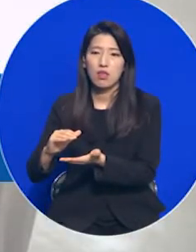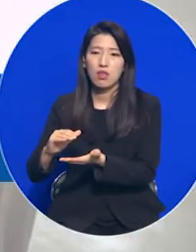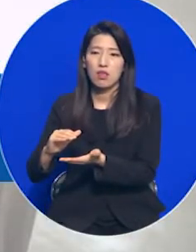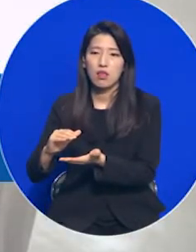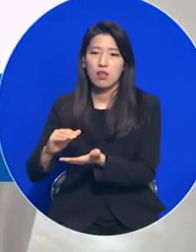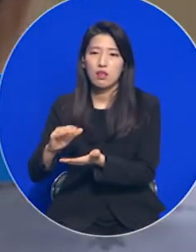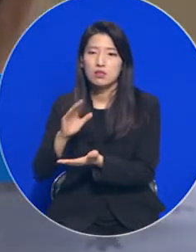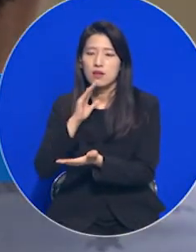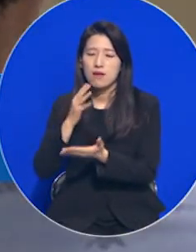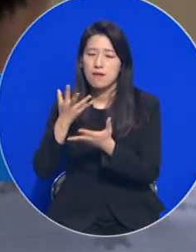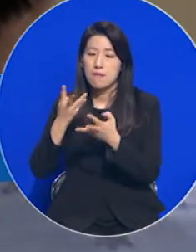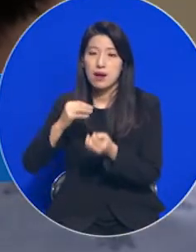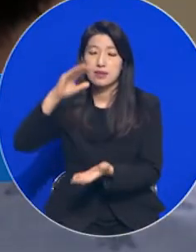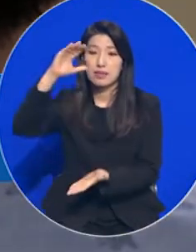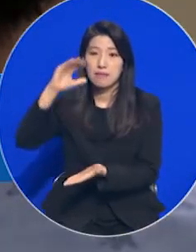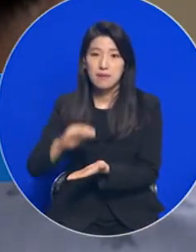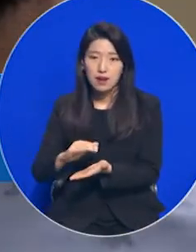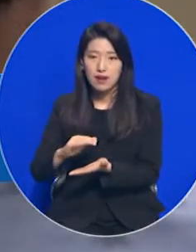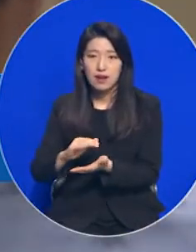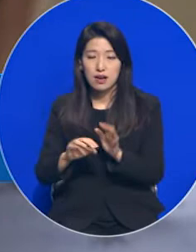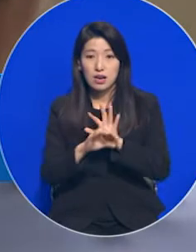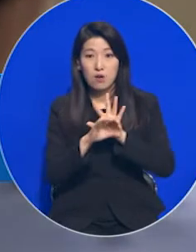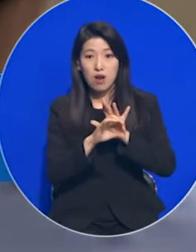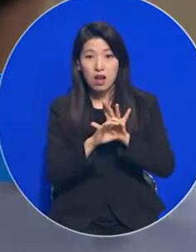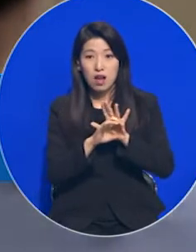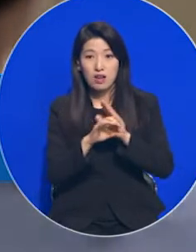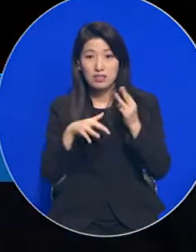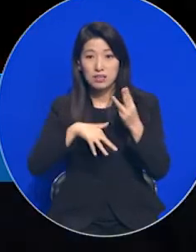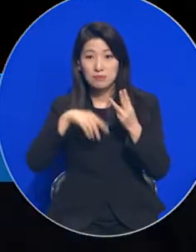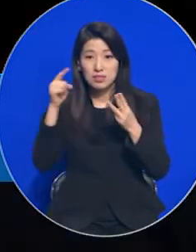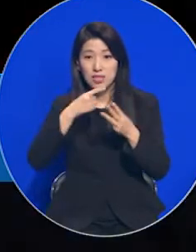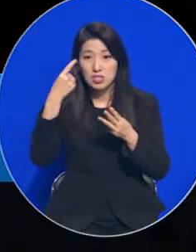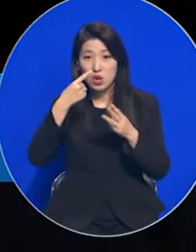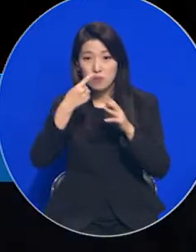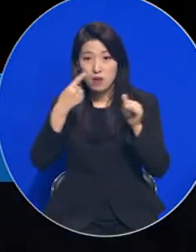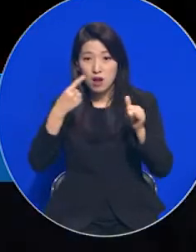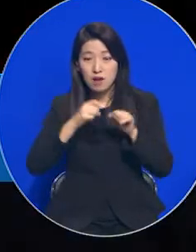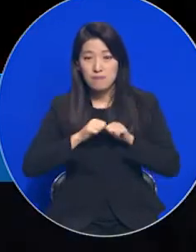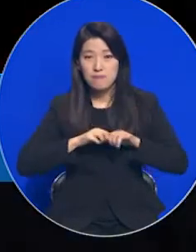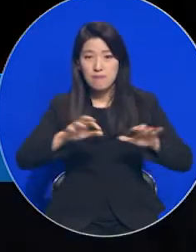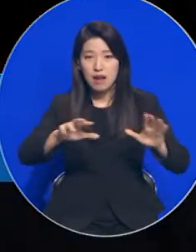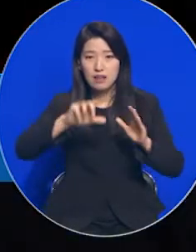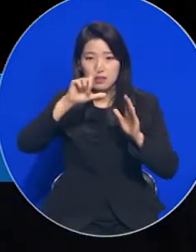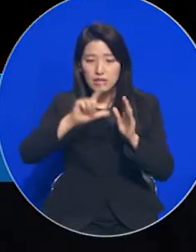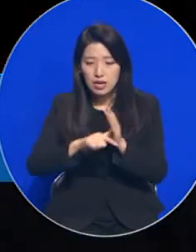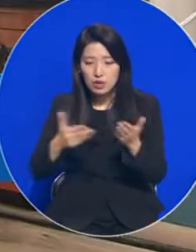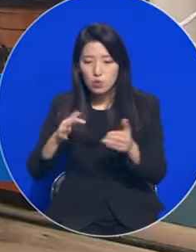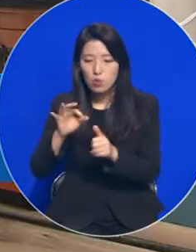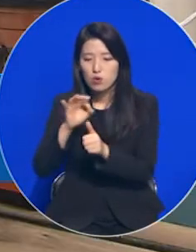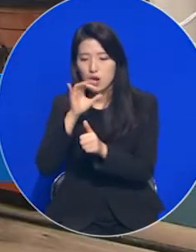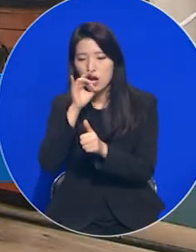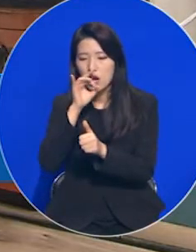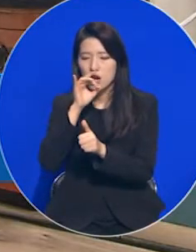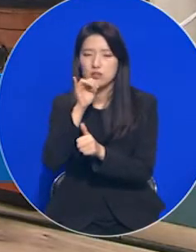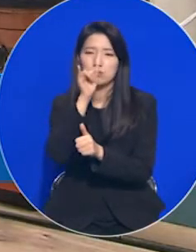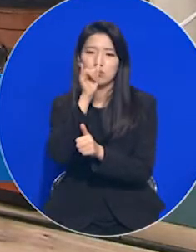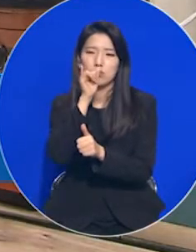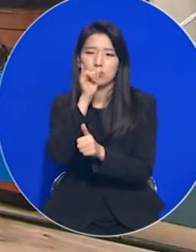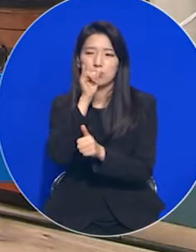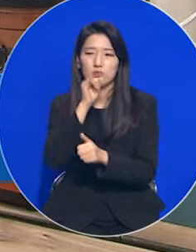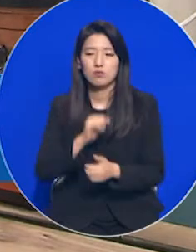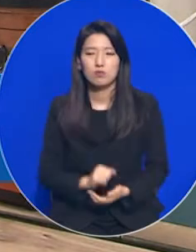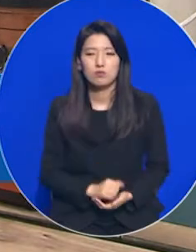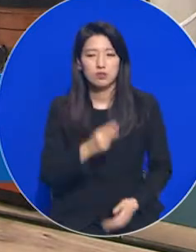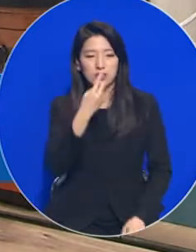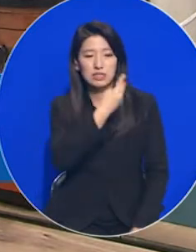명보다 크게 늘어난 수치로 코로나 3차 확산으로 고용 충격이 다시 확대된 것으로 분석됩니다. 2020년